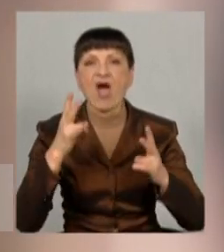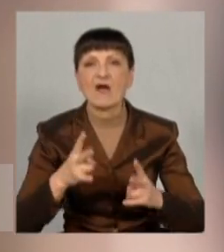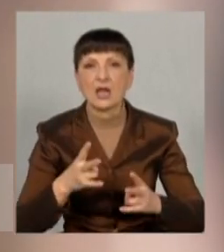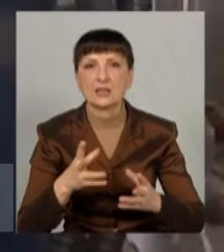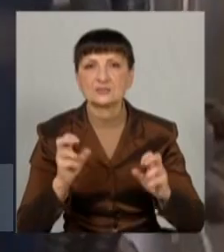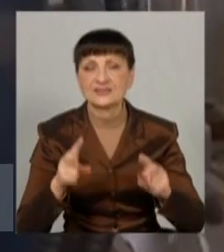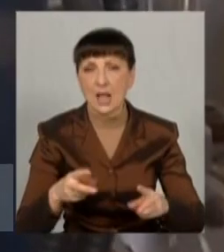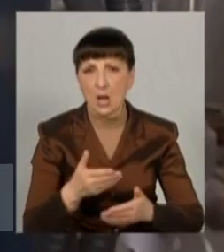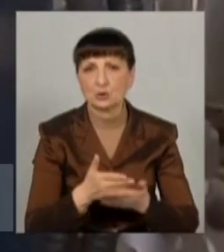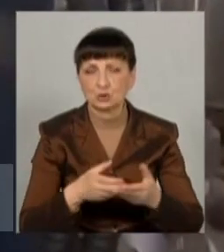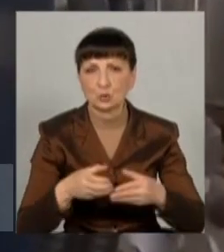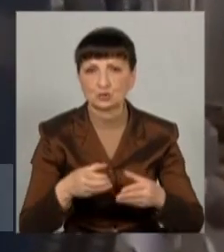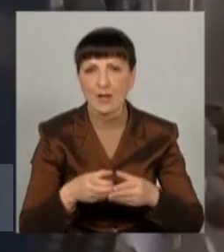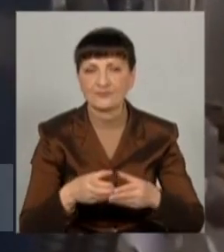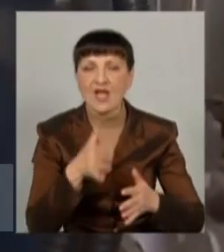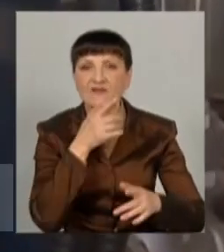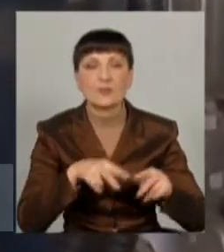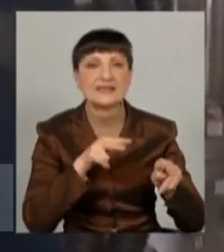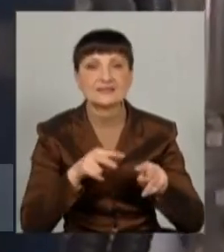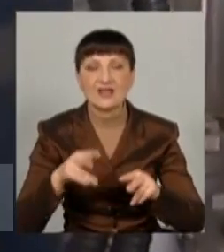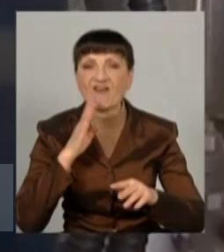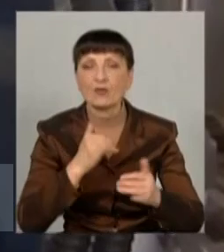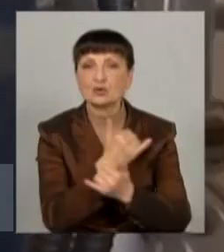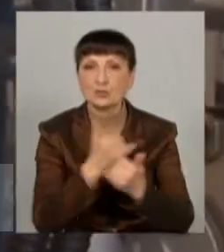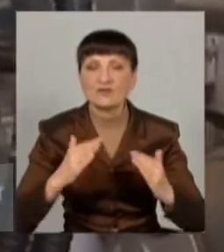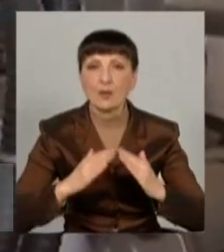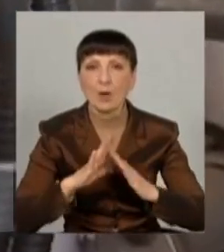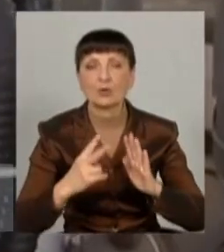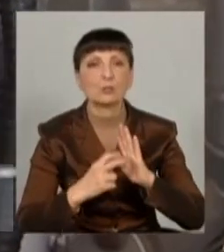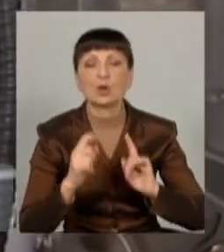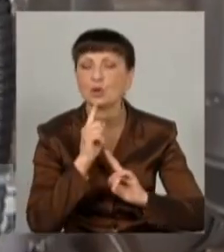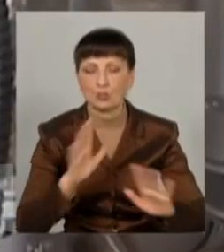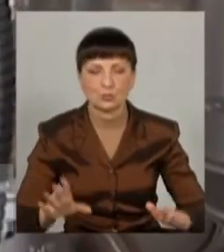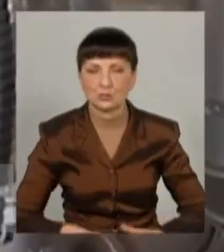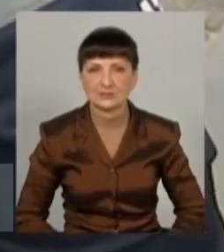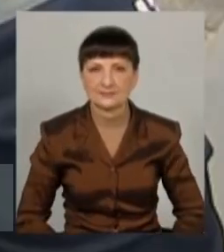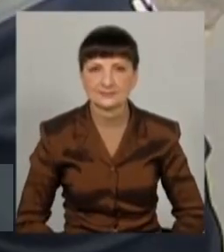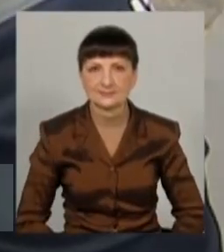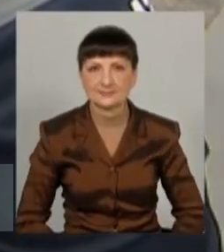службы. Отмечается, что во время инспекции водоснабжение в домах отключать не будут.